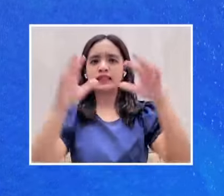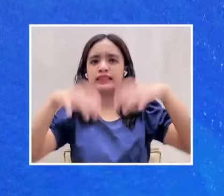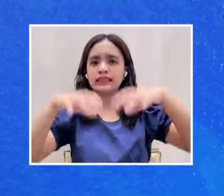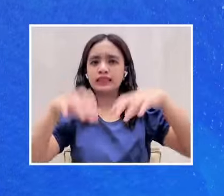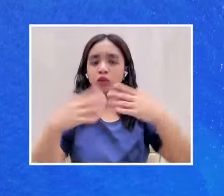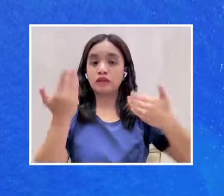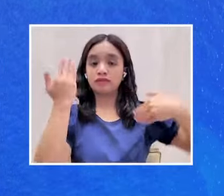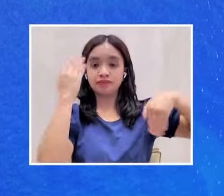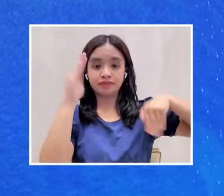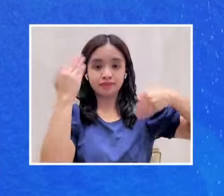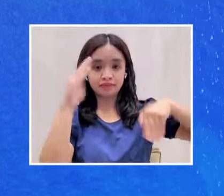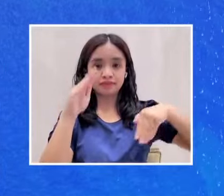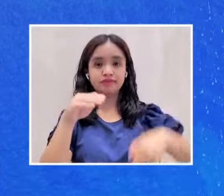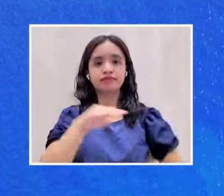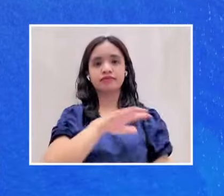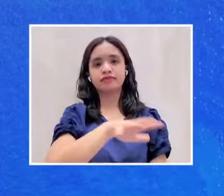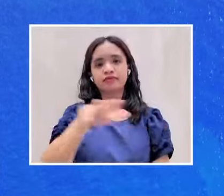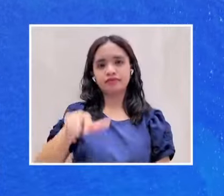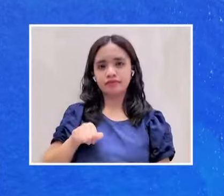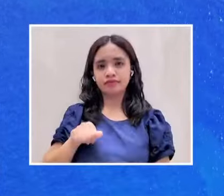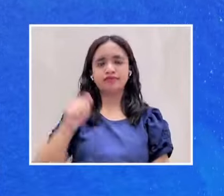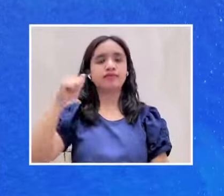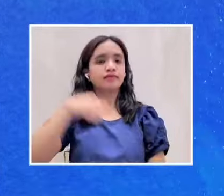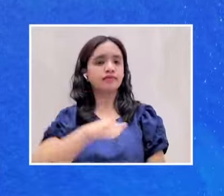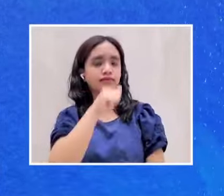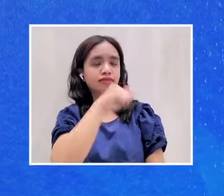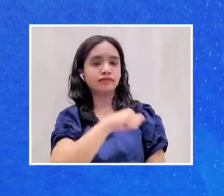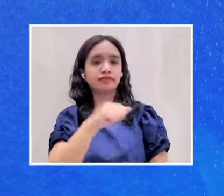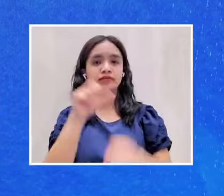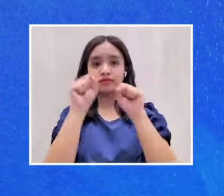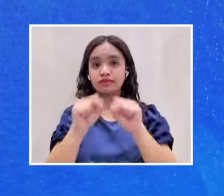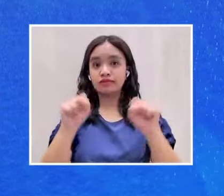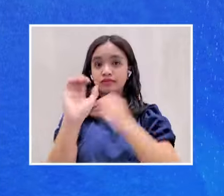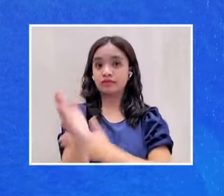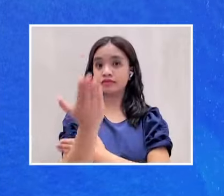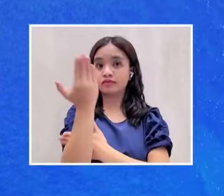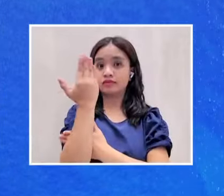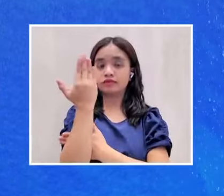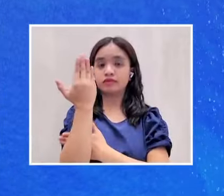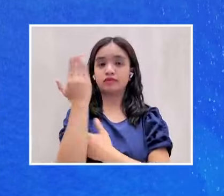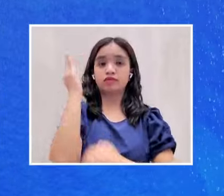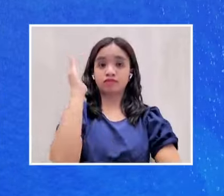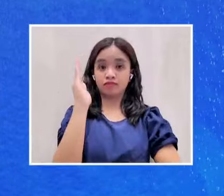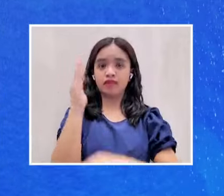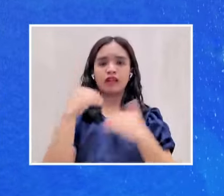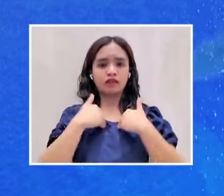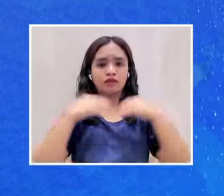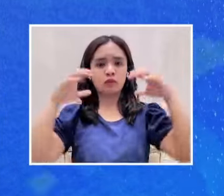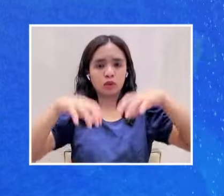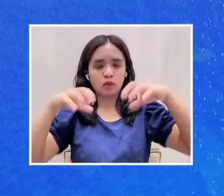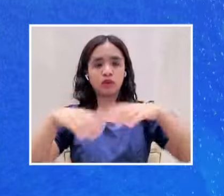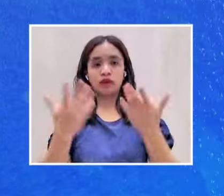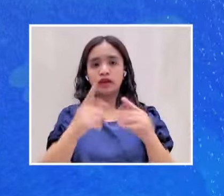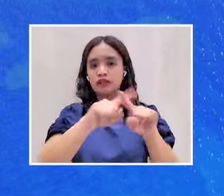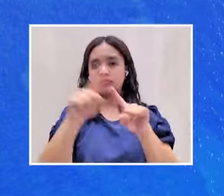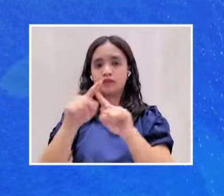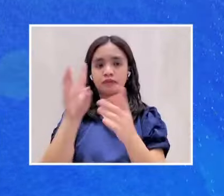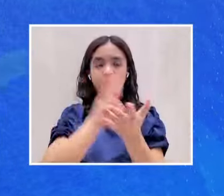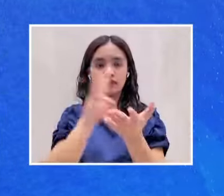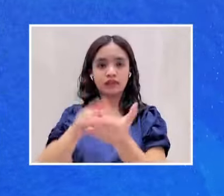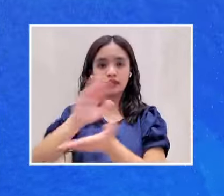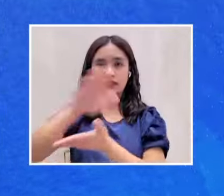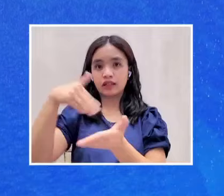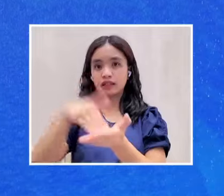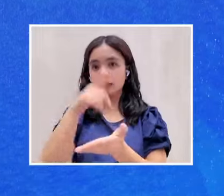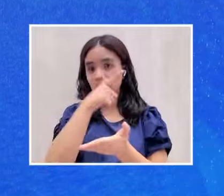Cordillera, Cagayan Valley at Aurora. Sabado ng umaga hanggang tanghali, meron din po mga pag-ulan sa ilang lugar pa sa Central Luzon at Southern Luzon